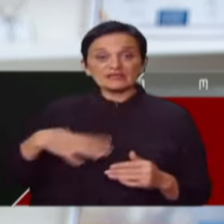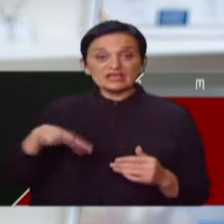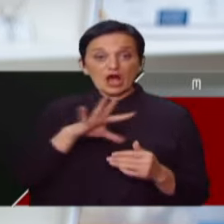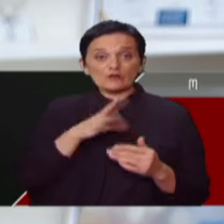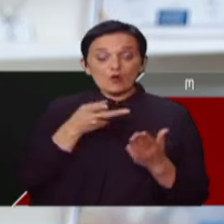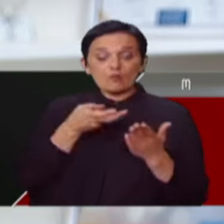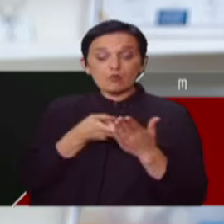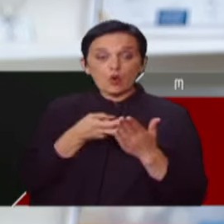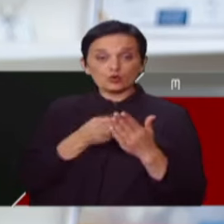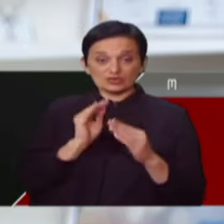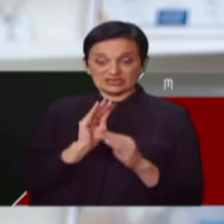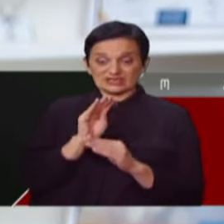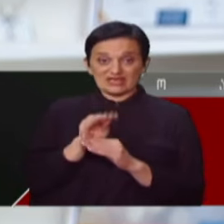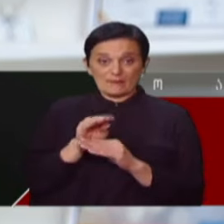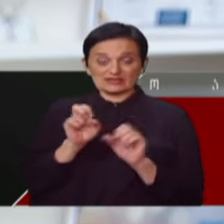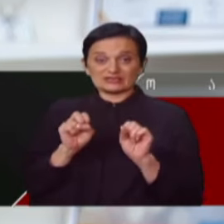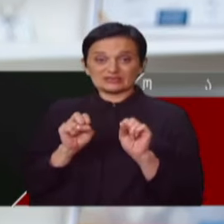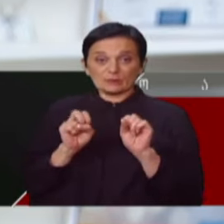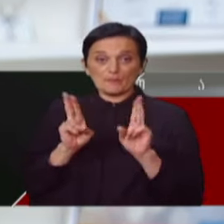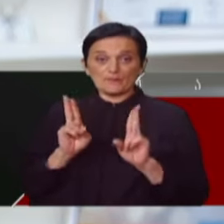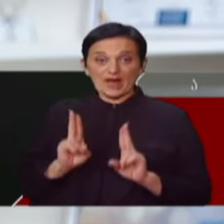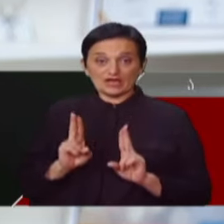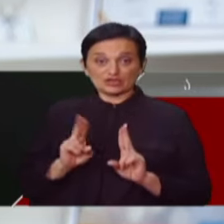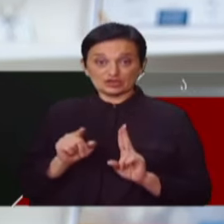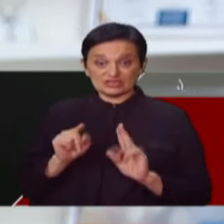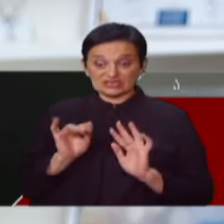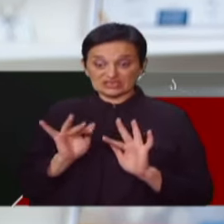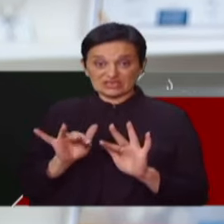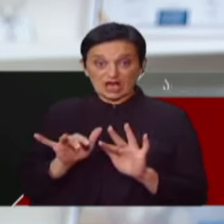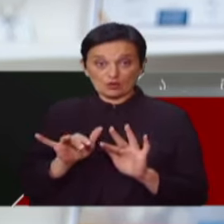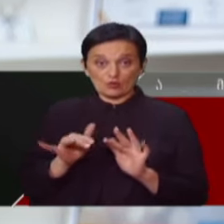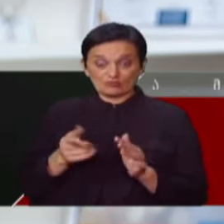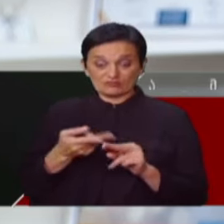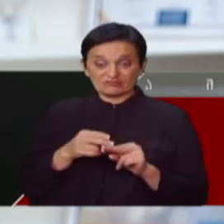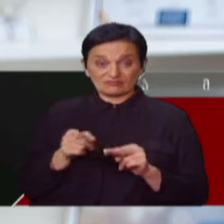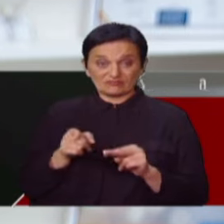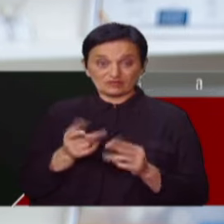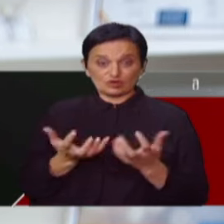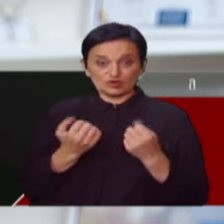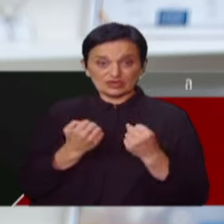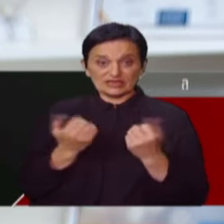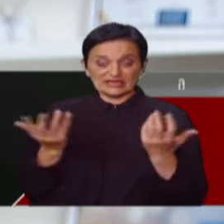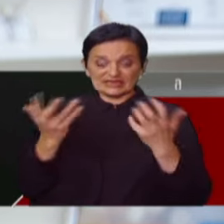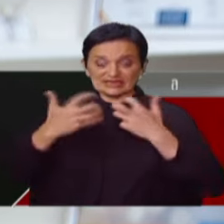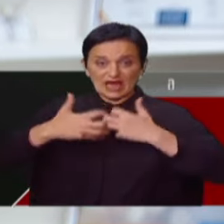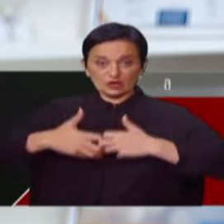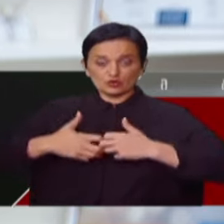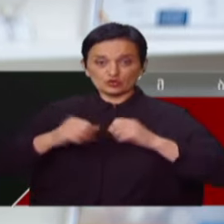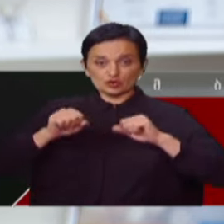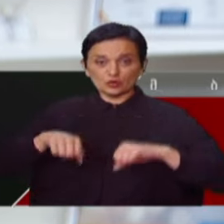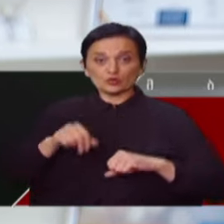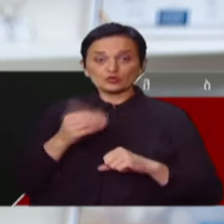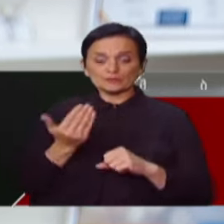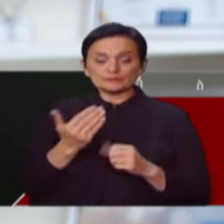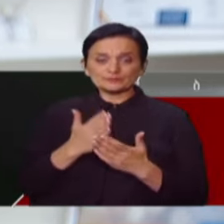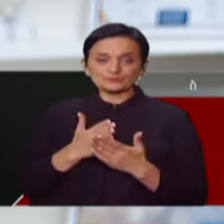ფოსტამ დამატებით სპეციალურად ამ საქმიანობისთვის შეიძინა ტექნოლოგიური შესაძლებლობა,